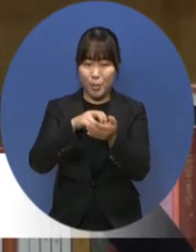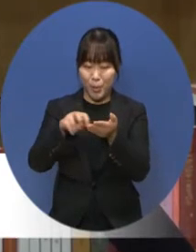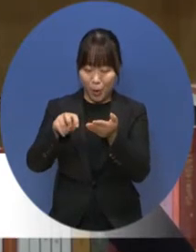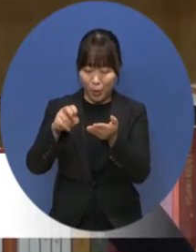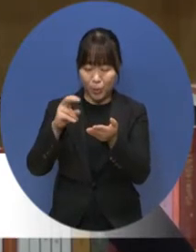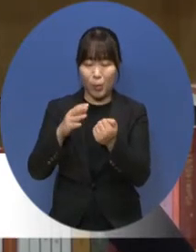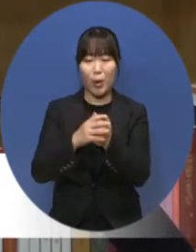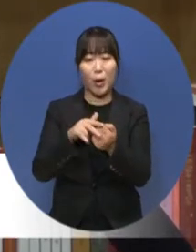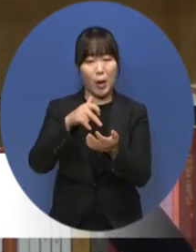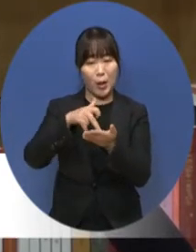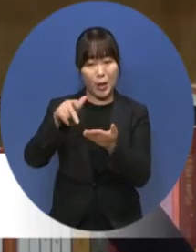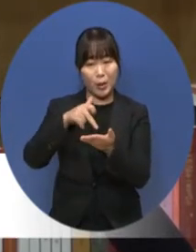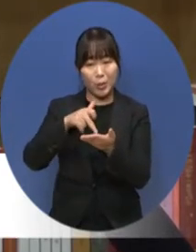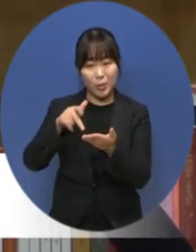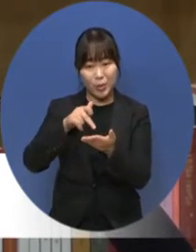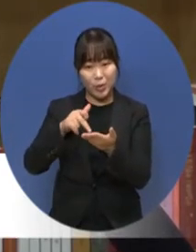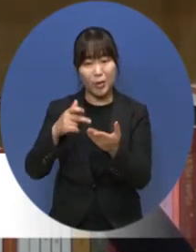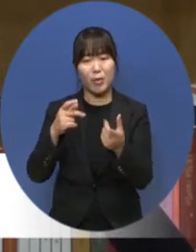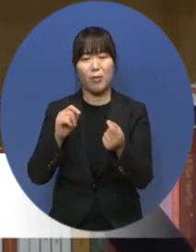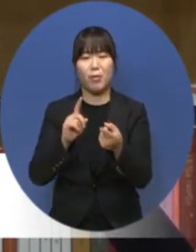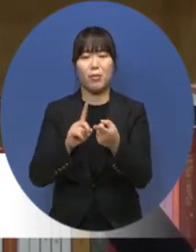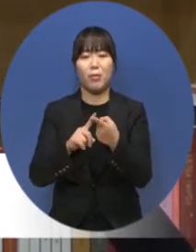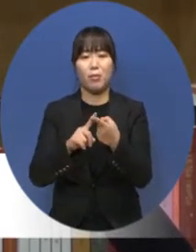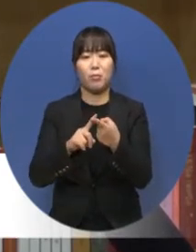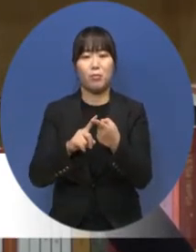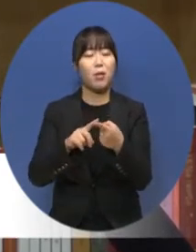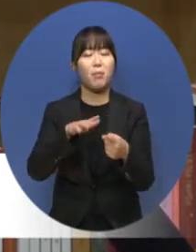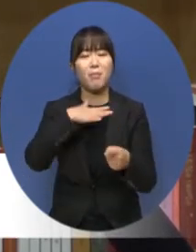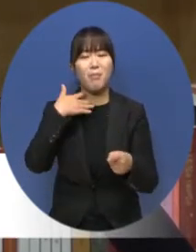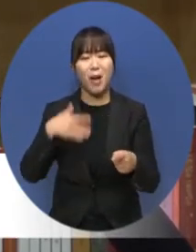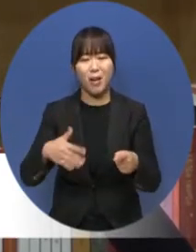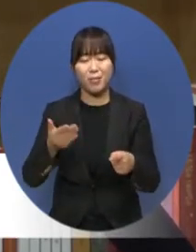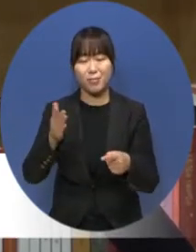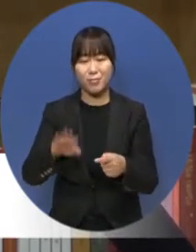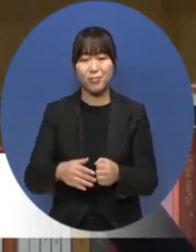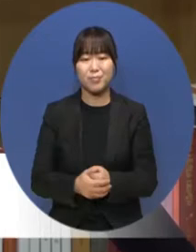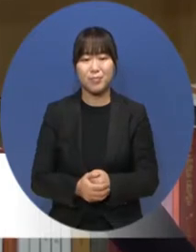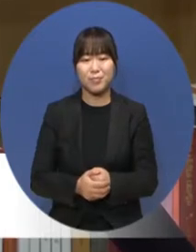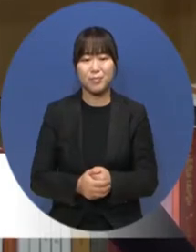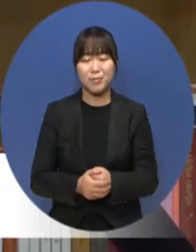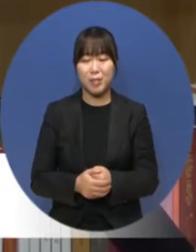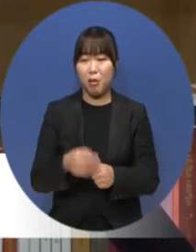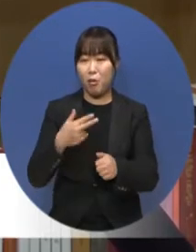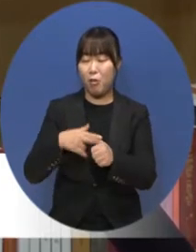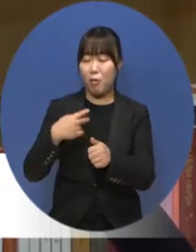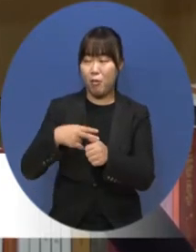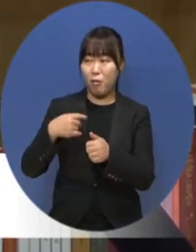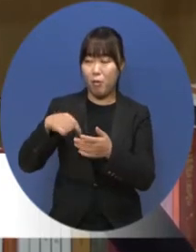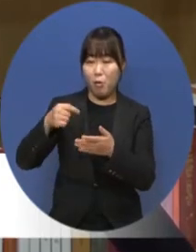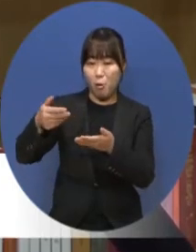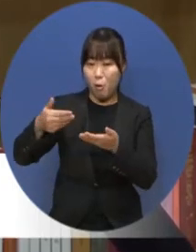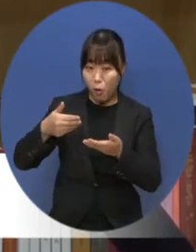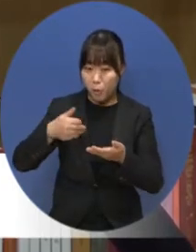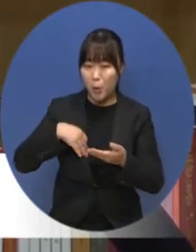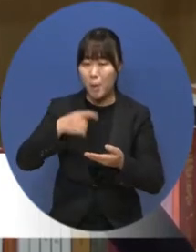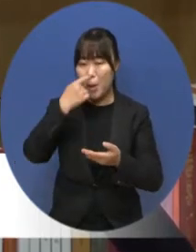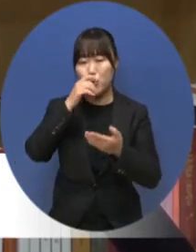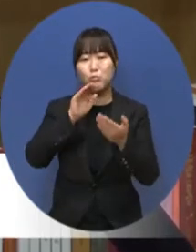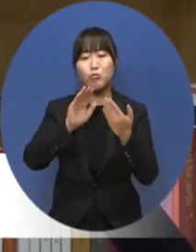거 또 카톡 보내는 거를 사실상 안 해봤는데 강사님으로부터 배운 뒤에는